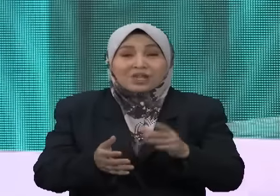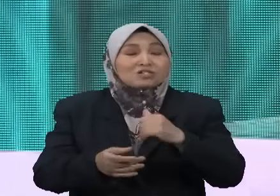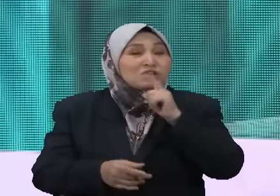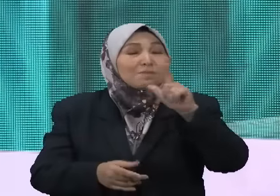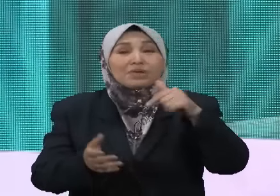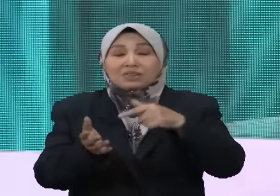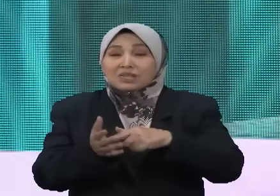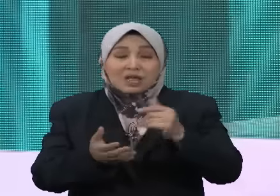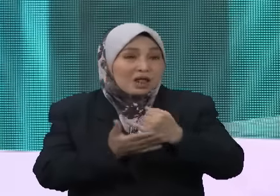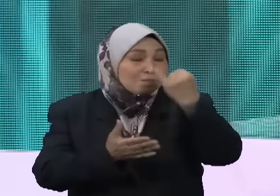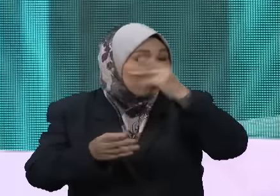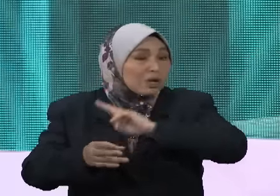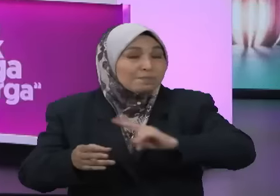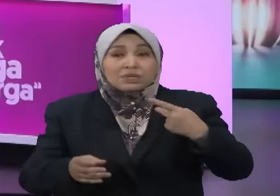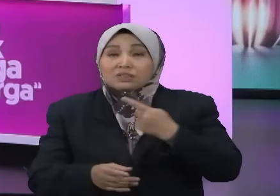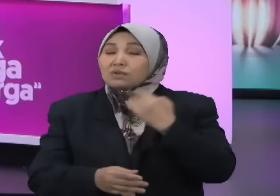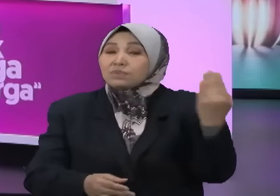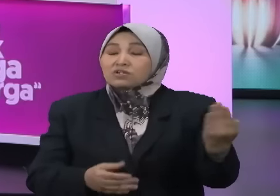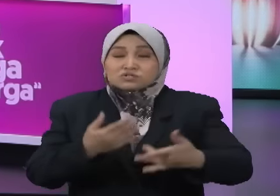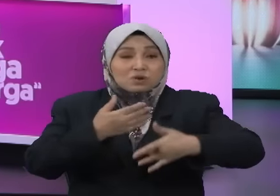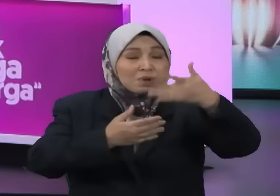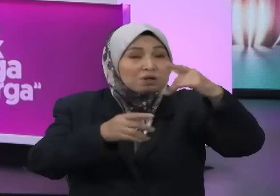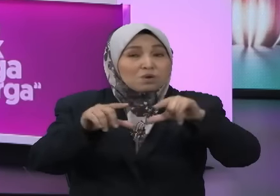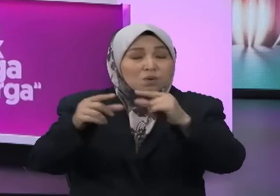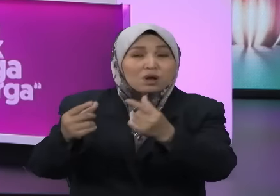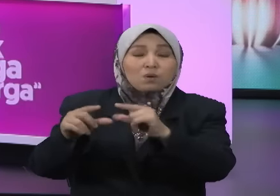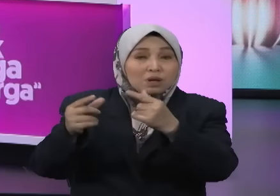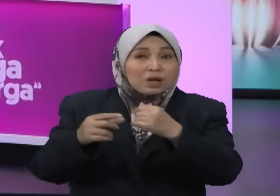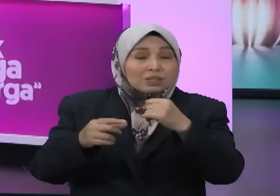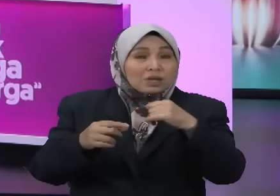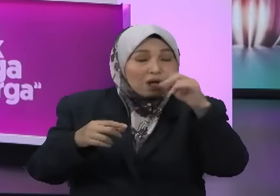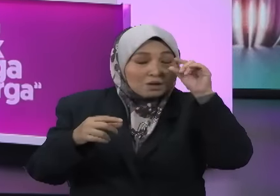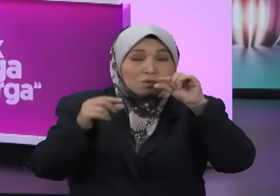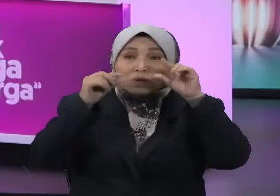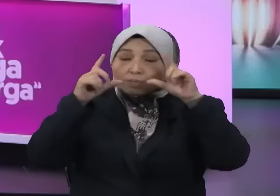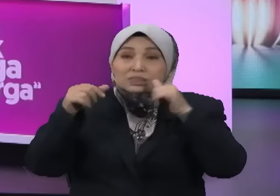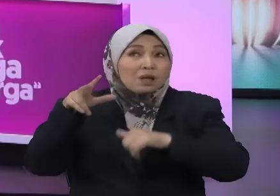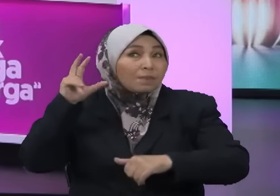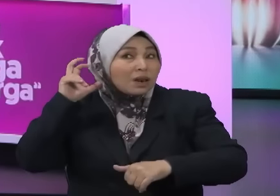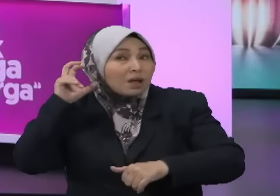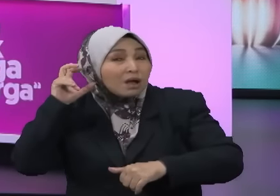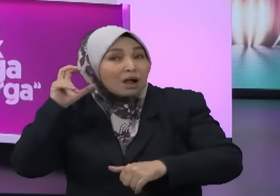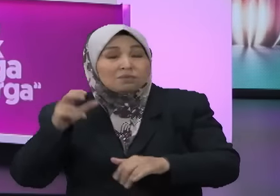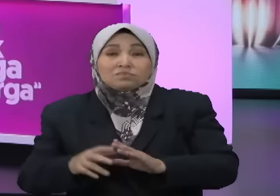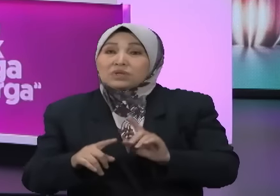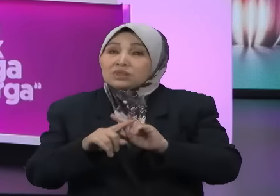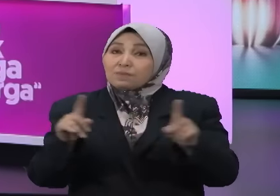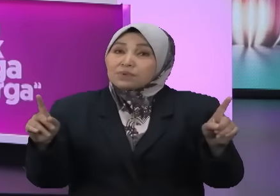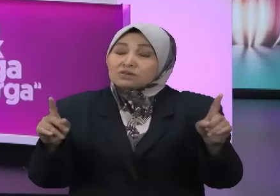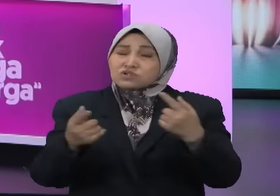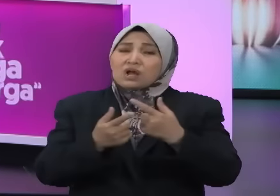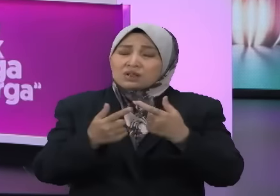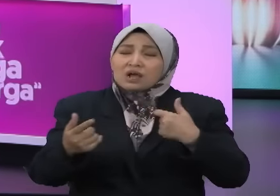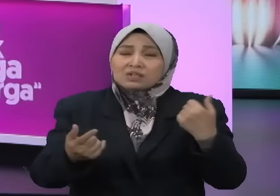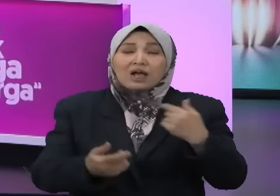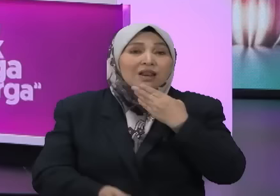ni ilmu agama biasa kita akan dahulukan golongan-golongan yang celik dan golongan-golongan yang mendengar kan tetapi sejak akhir-akhir